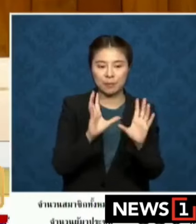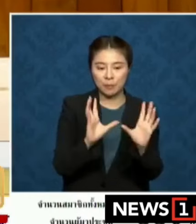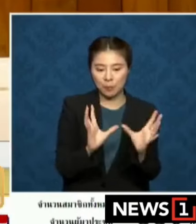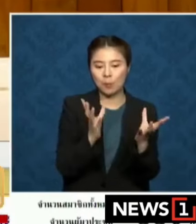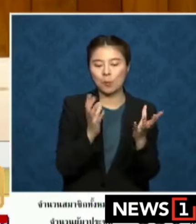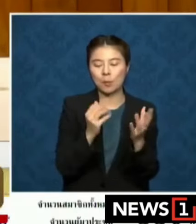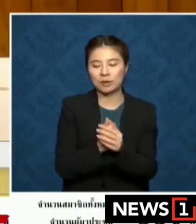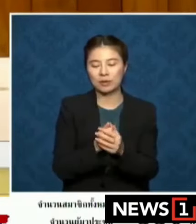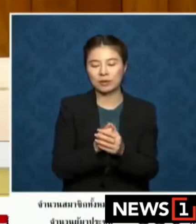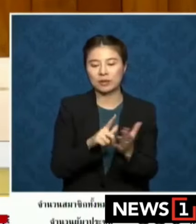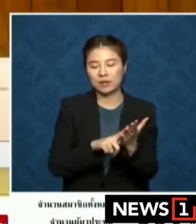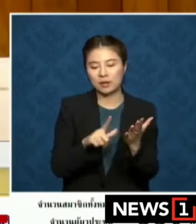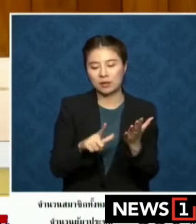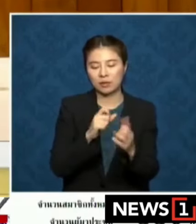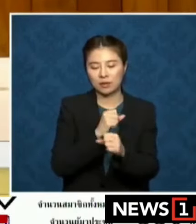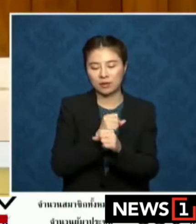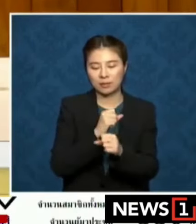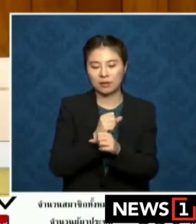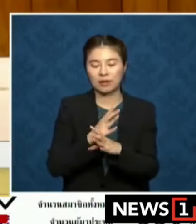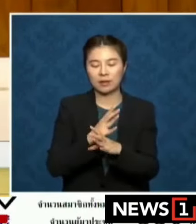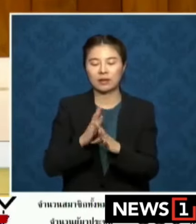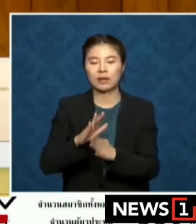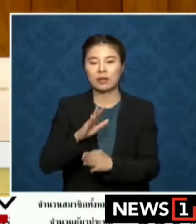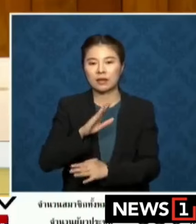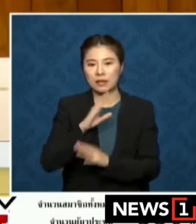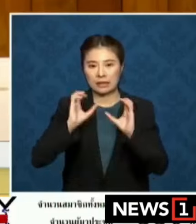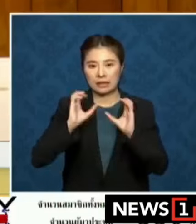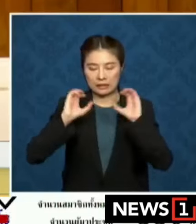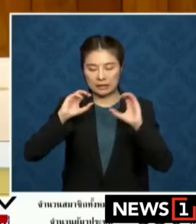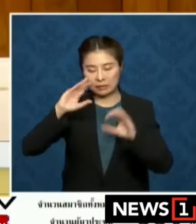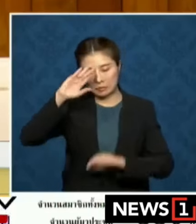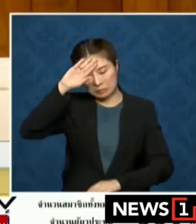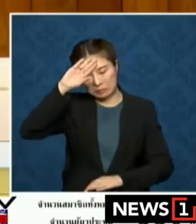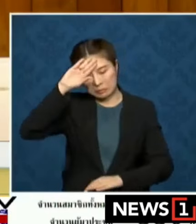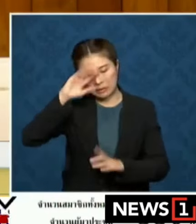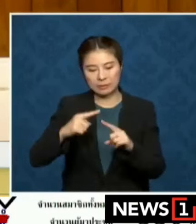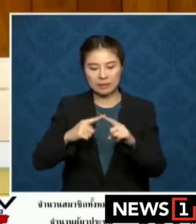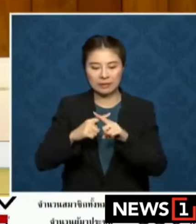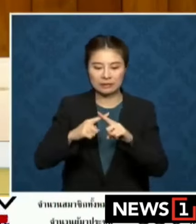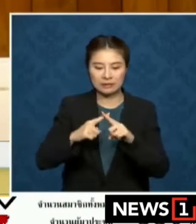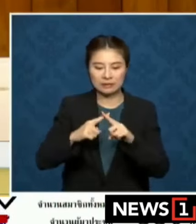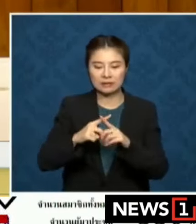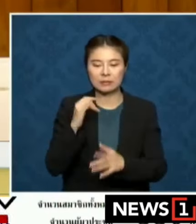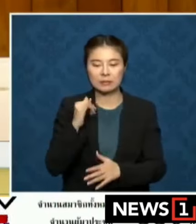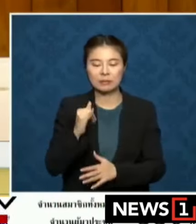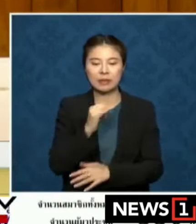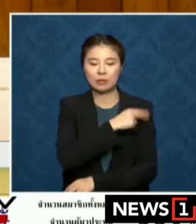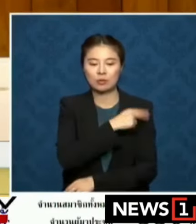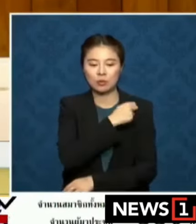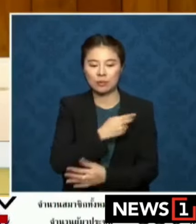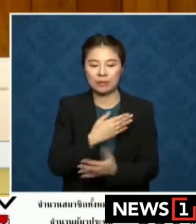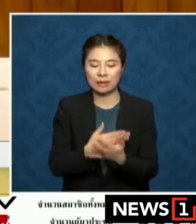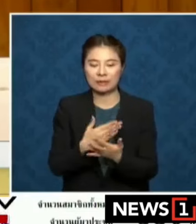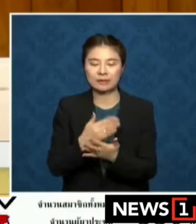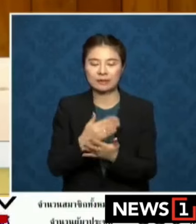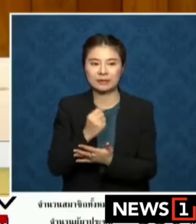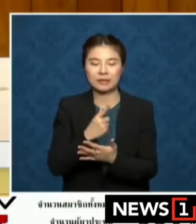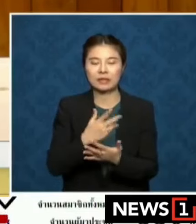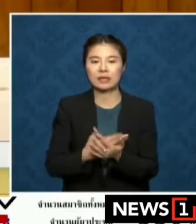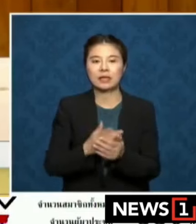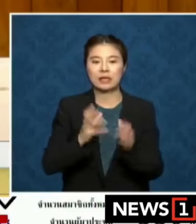ได้นะครับจากนั้นที่ประชุมก็มีมติ444ต0อันนี้คือเห็นควรแก้ไขมาตรา 6จากนั้นก็มีการลง